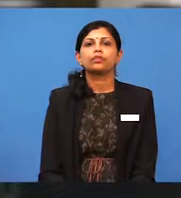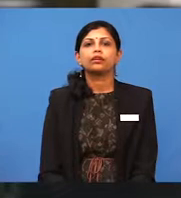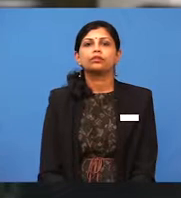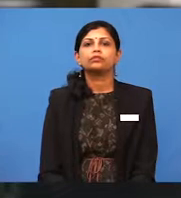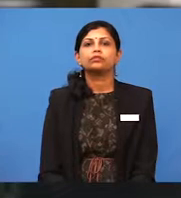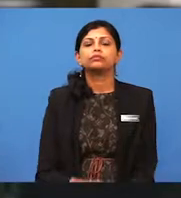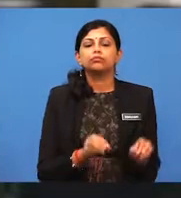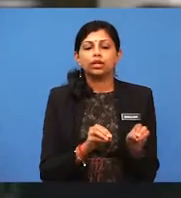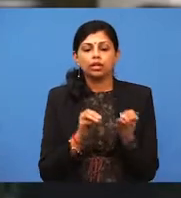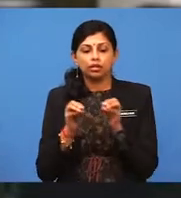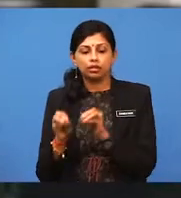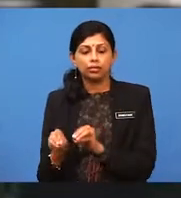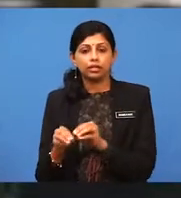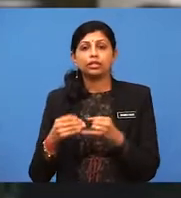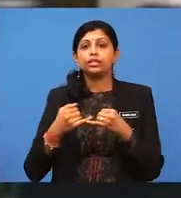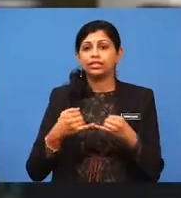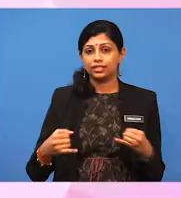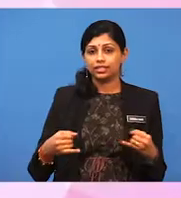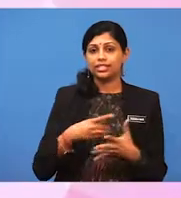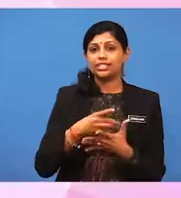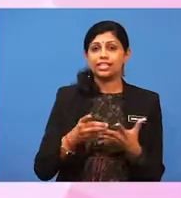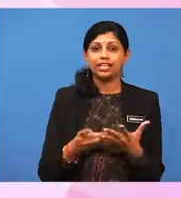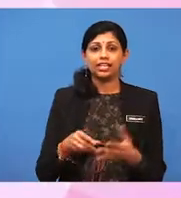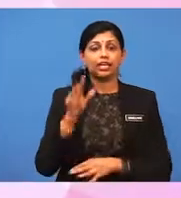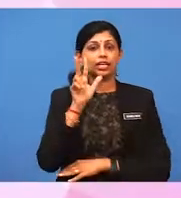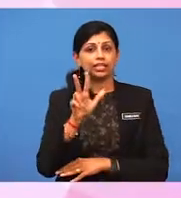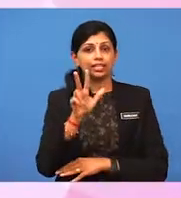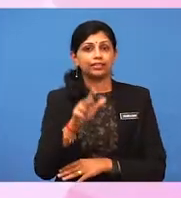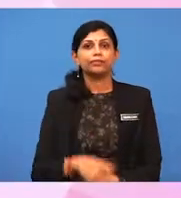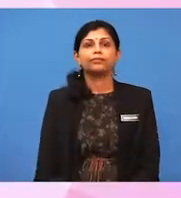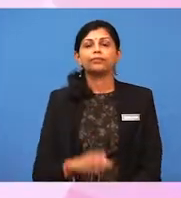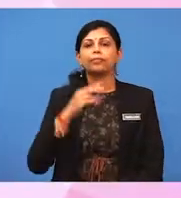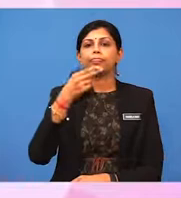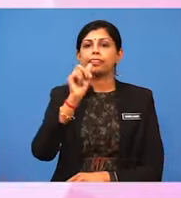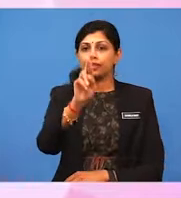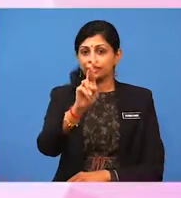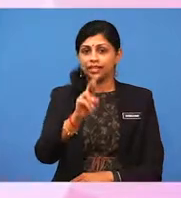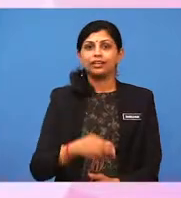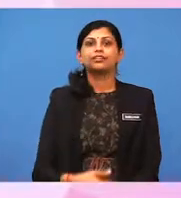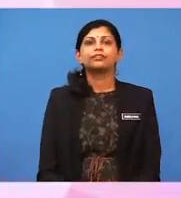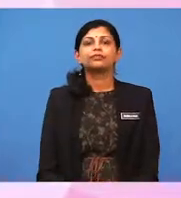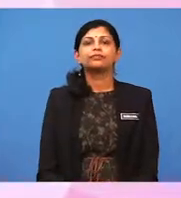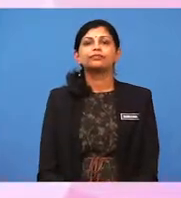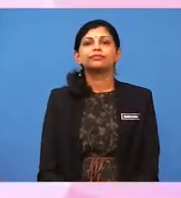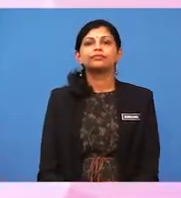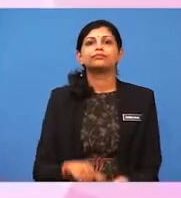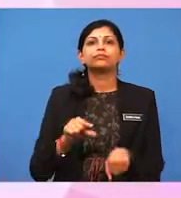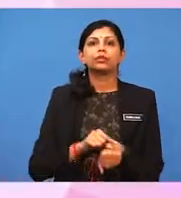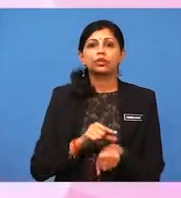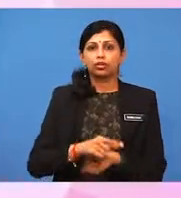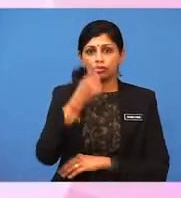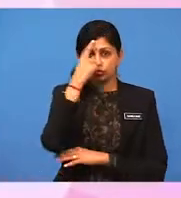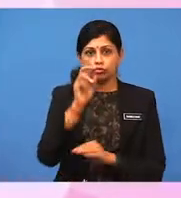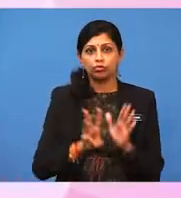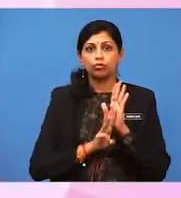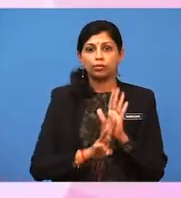Kita beralih pula kepada jenis data yang ketiga iaitu char. Char ialah jenis data yang digunakan